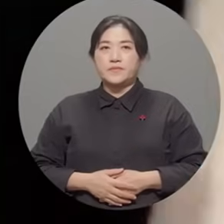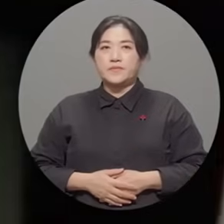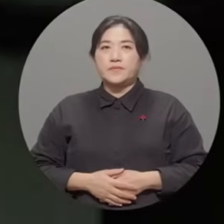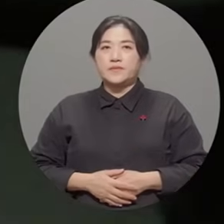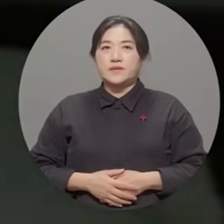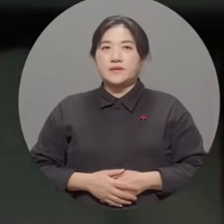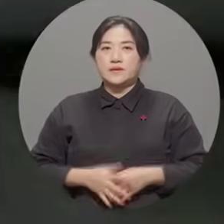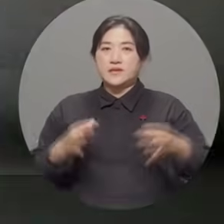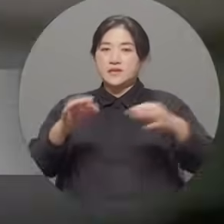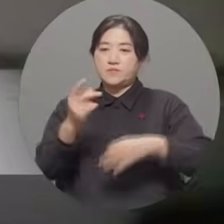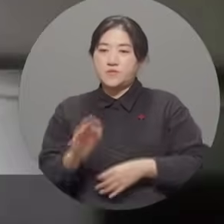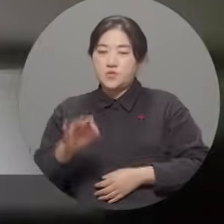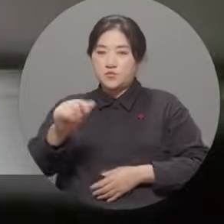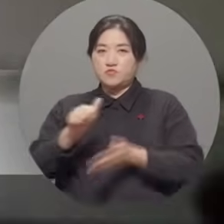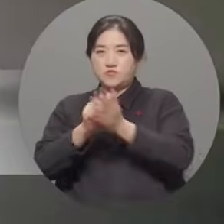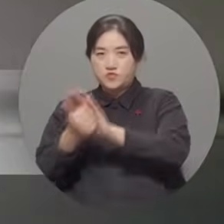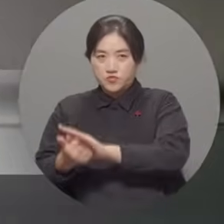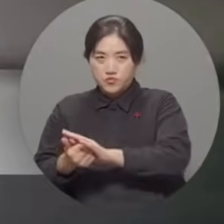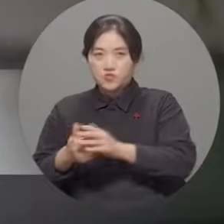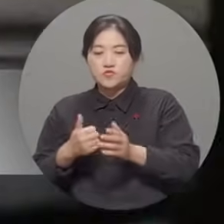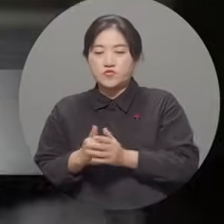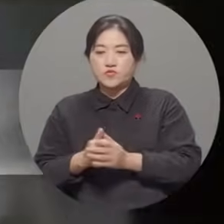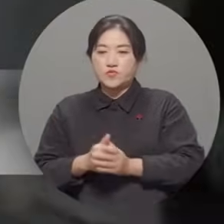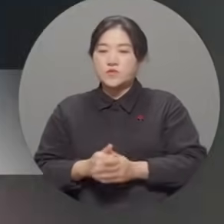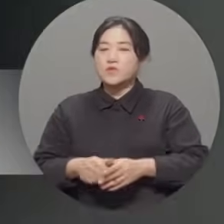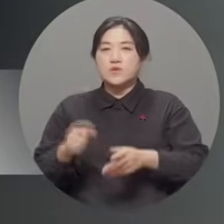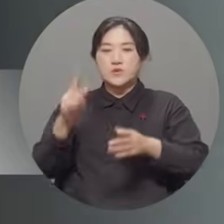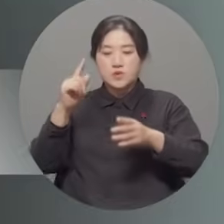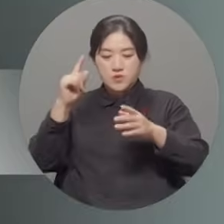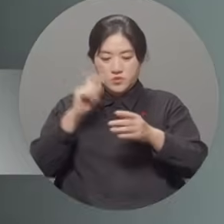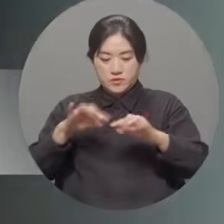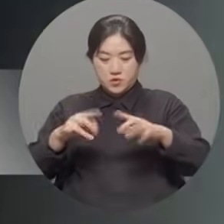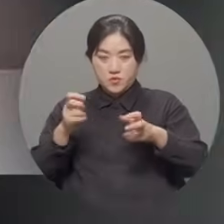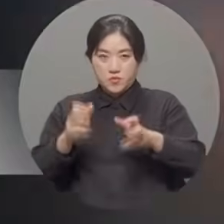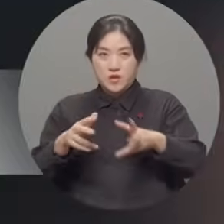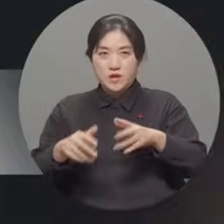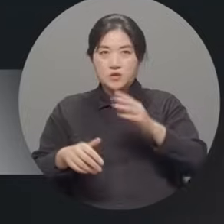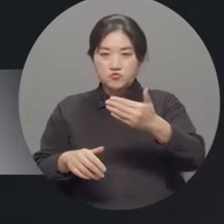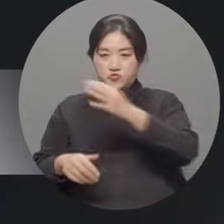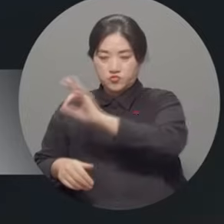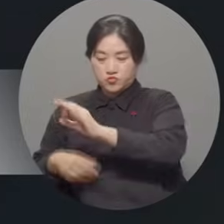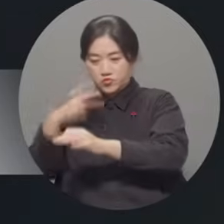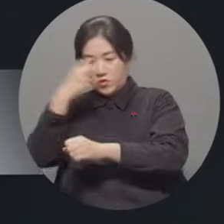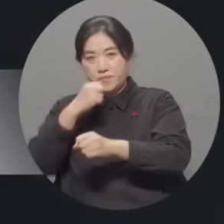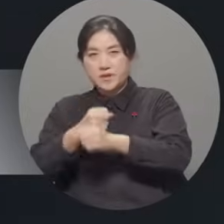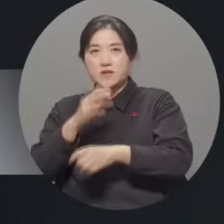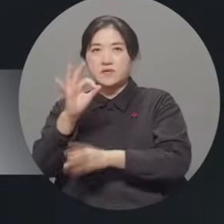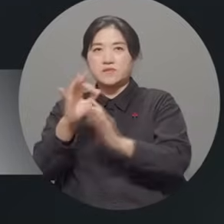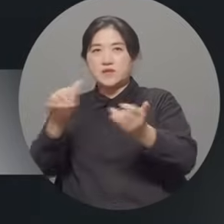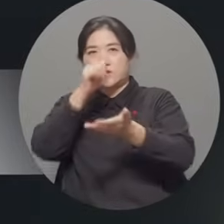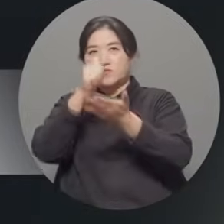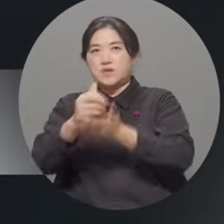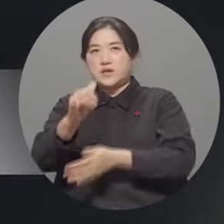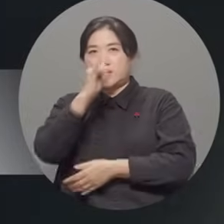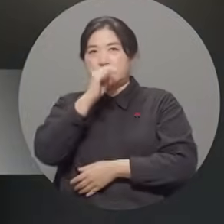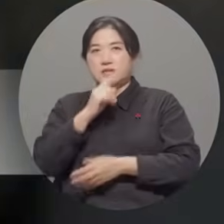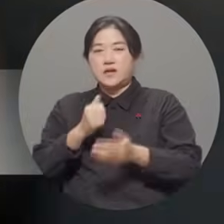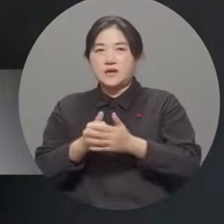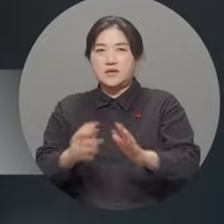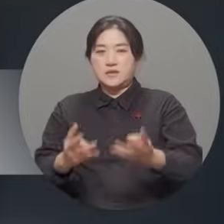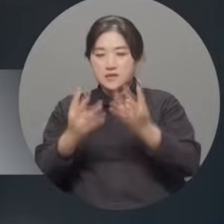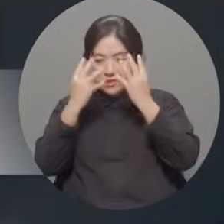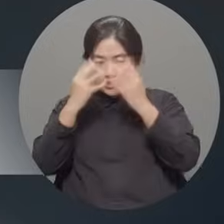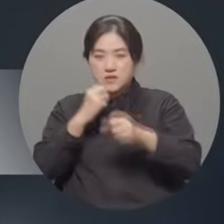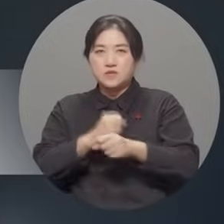김 씨가 숨진 태안화력 9호기, 10호기를 관리하고 감독한 10명은 유죄가 확정됐습니다. 모두 금고형이나